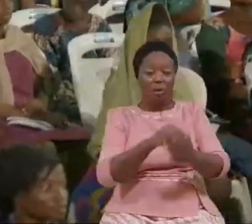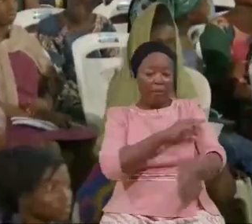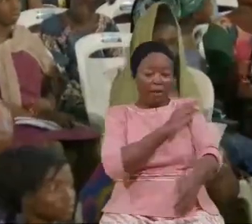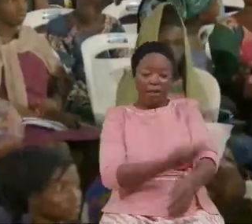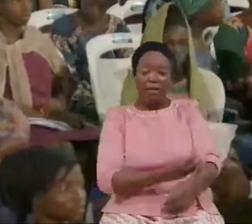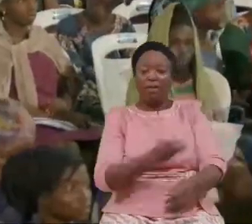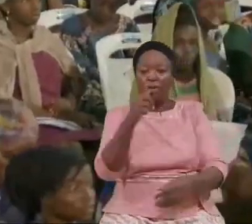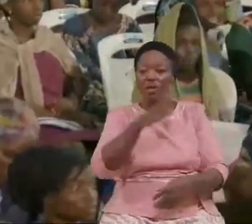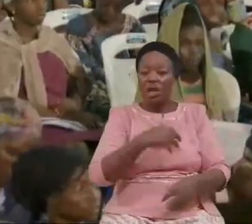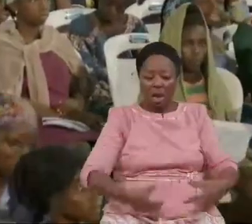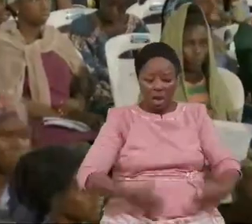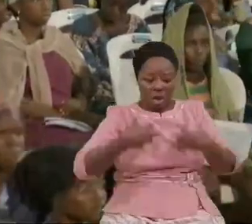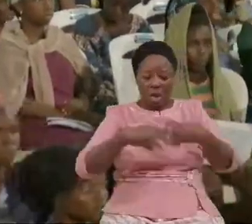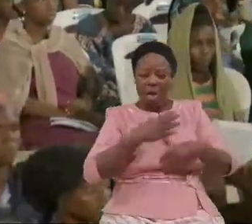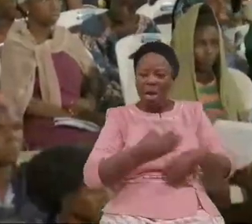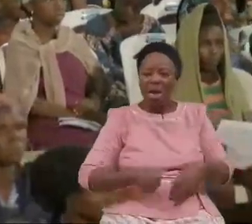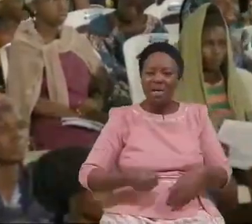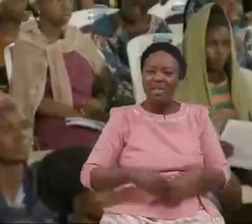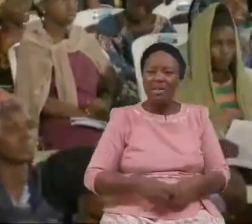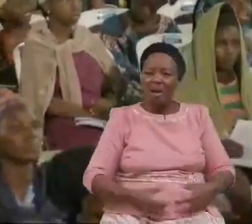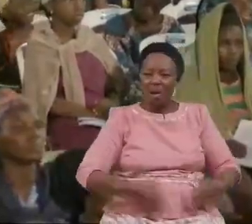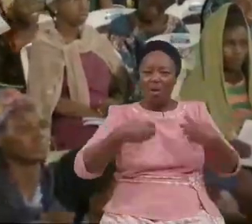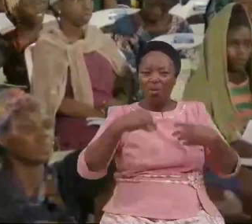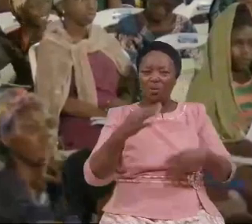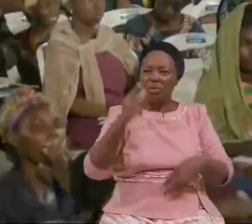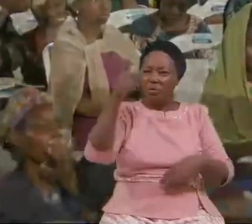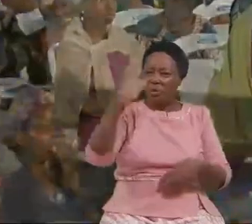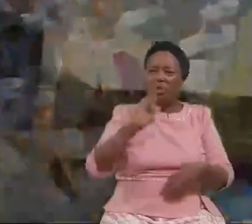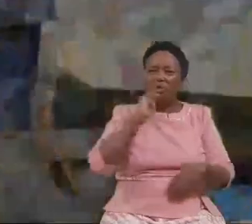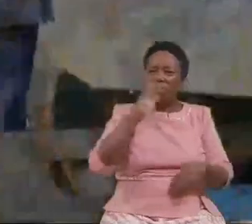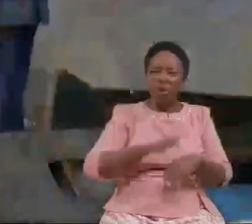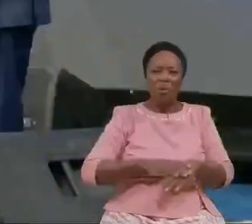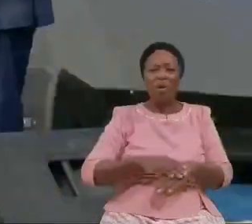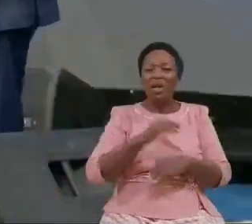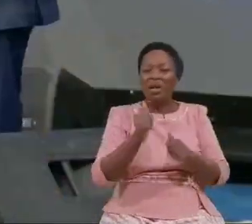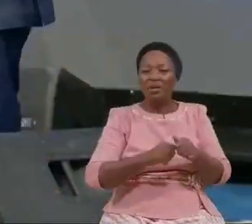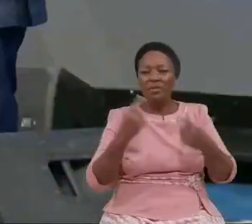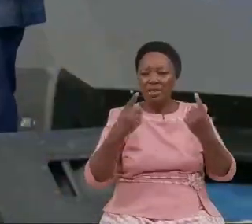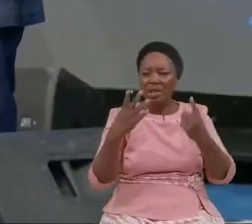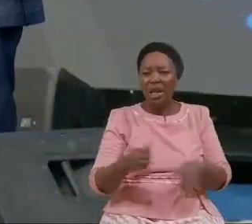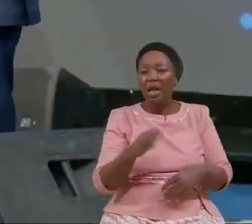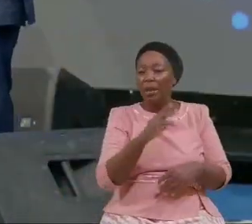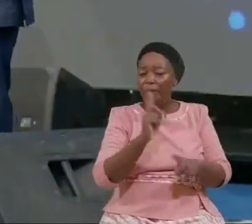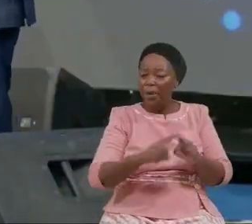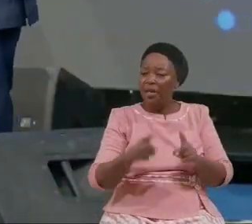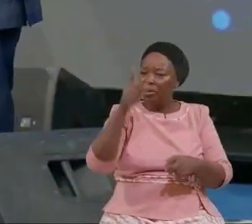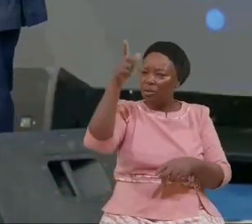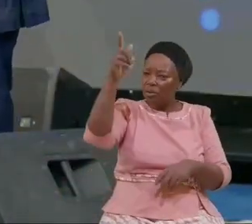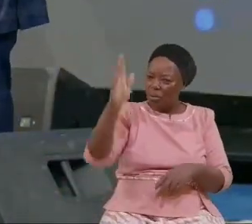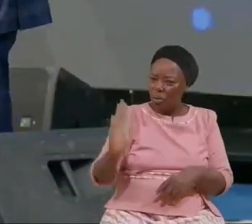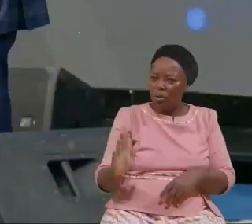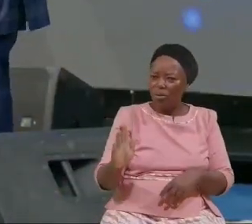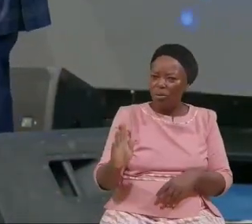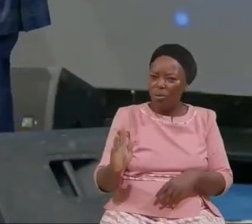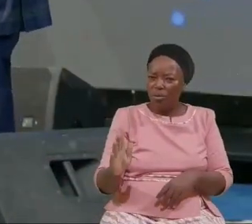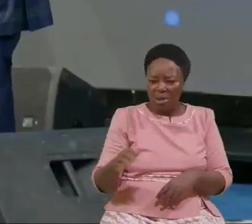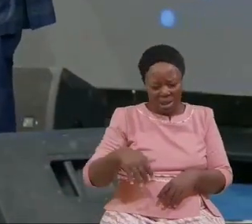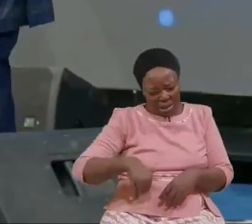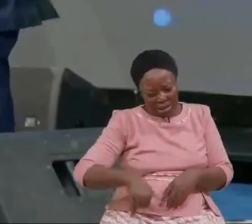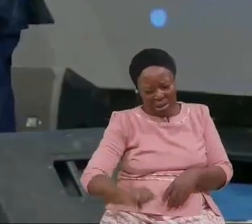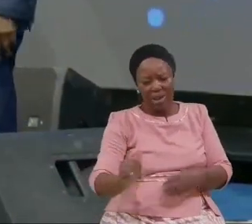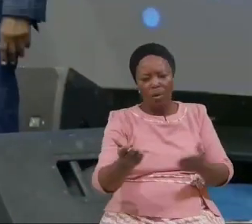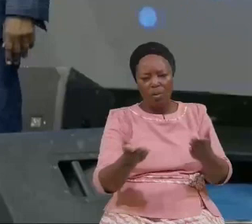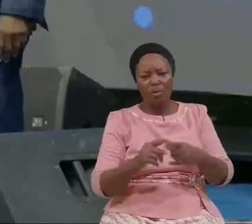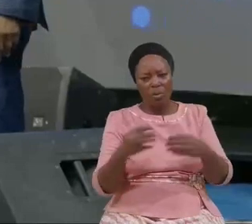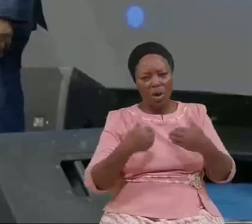colère l'indignation la colère du Dieu tout-puissant mais Dieu veut toujours avoir pitié